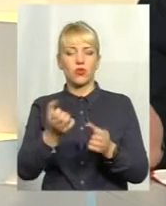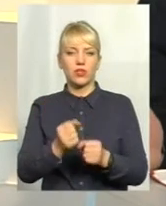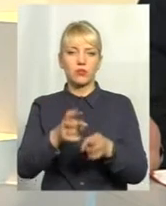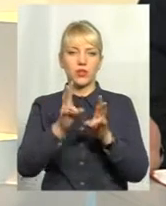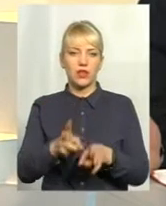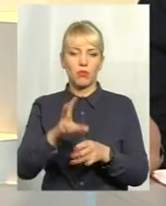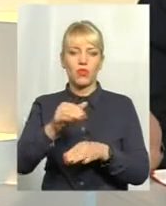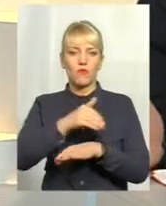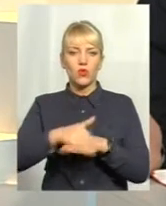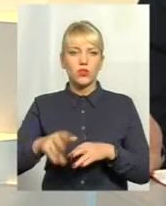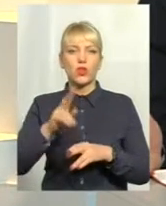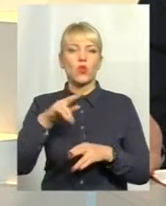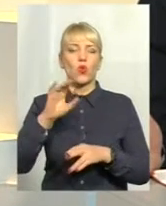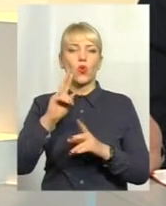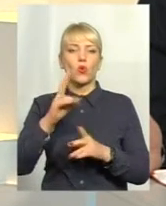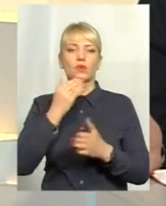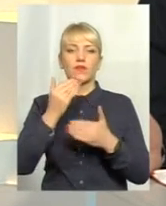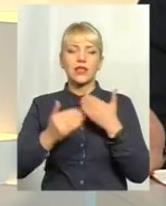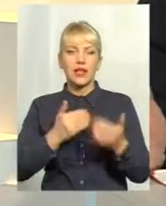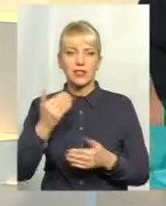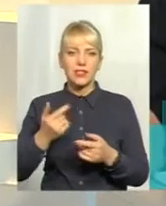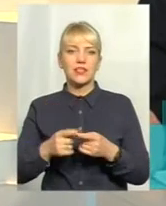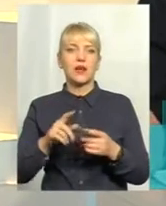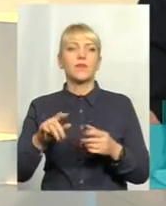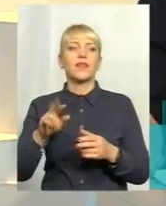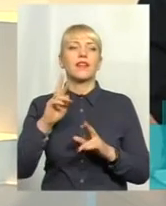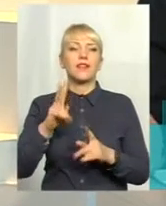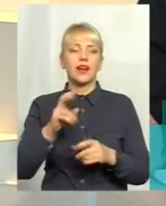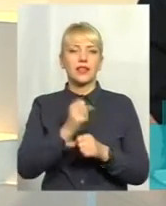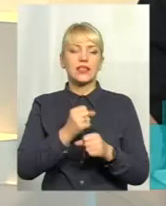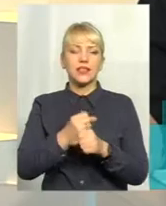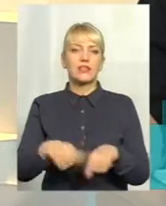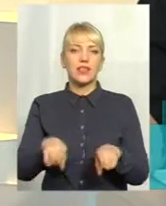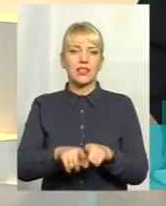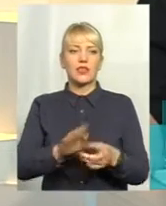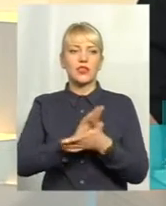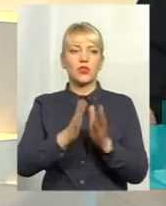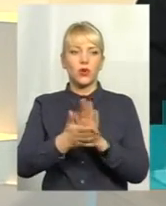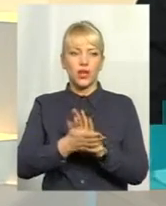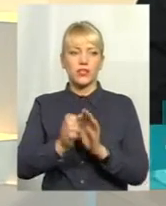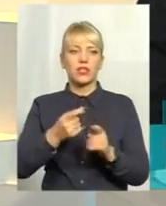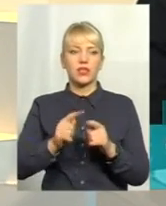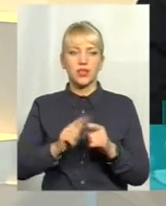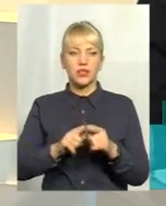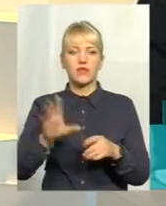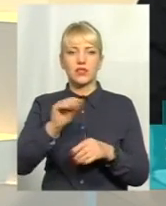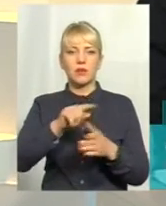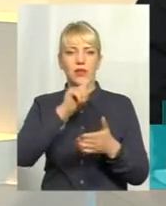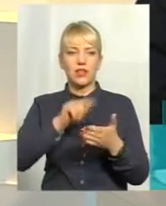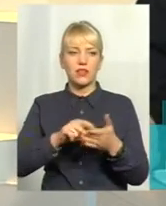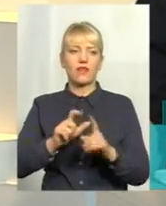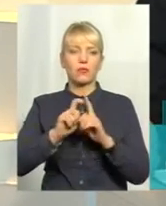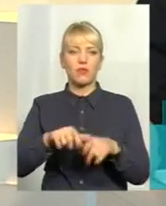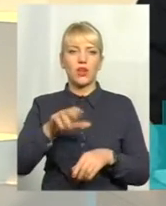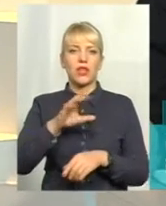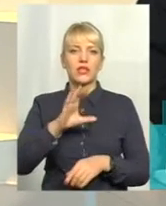на вулиці, до кого звертатися, куди звертатися, як діяти в цих ситуаціях. Ну, на ці, власне, запитання нам сьогодні відповів